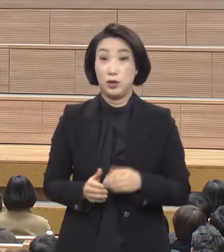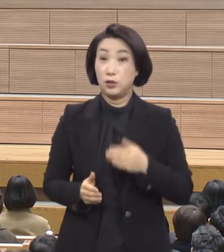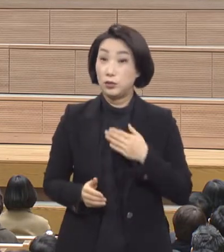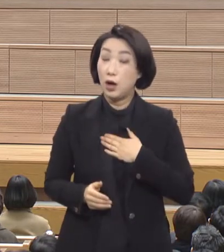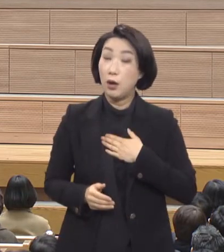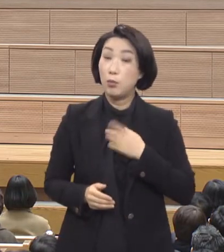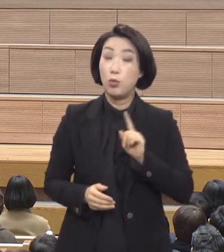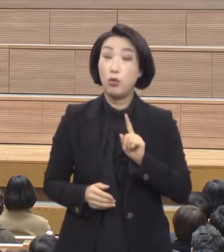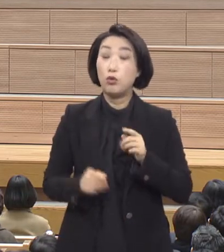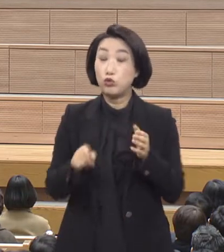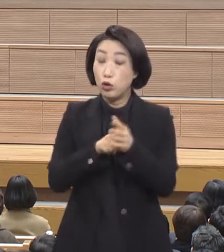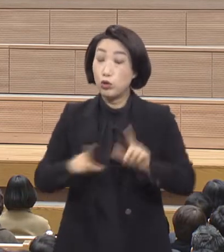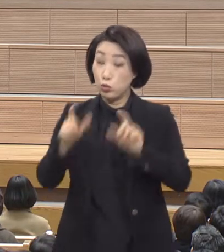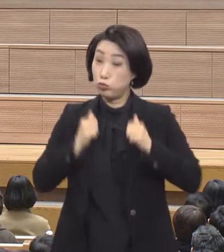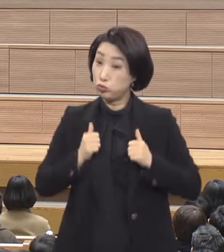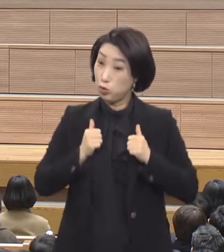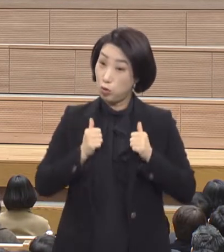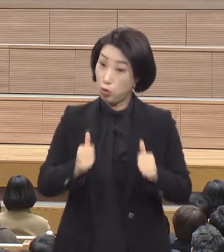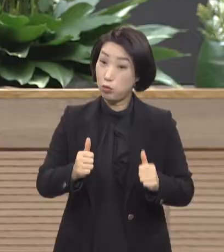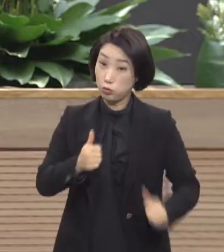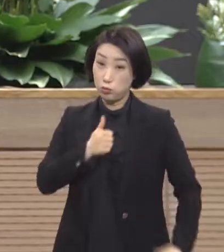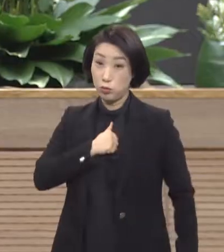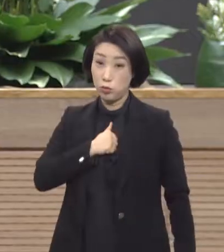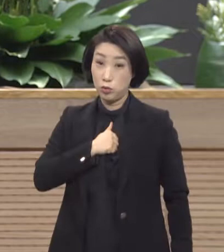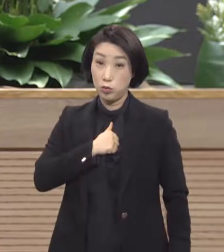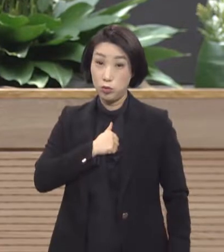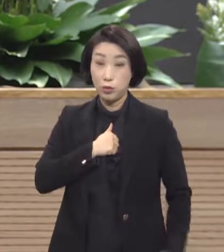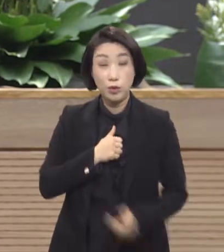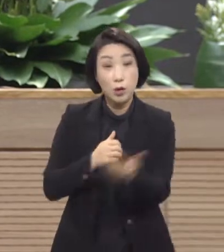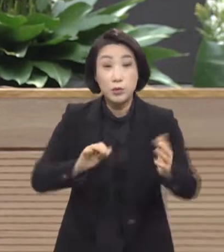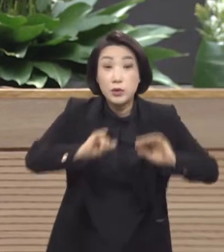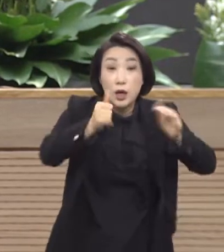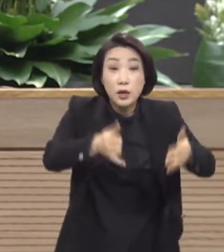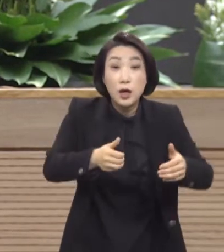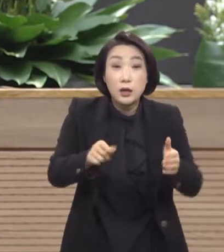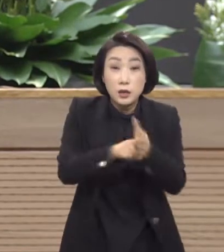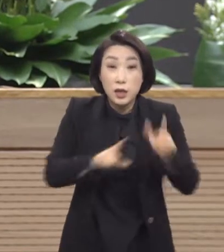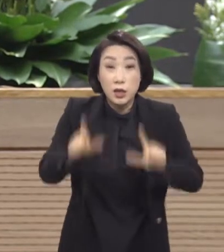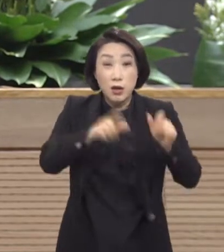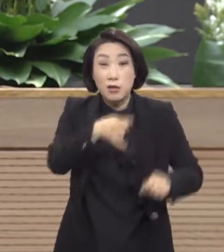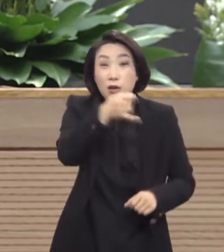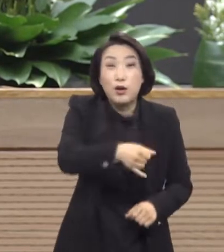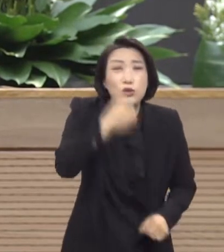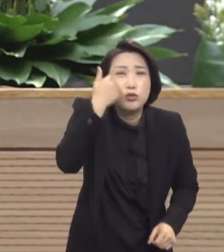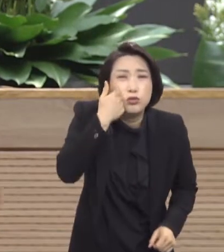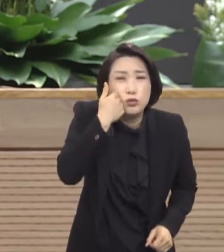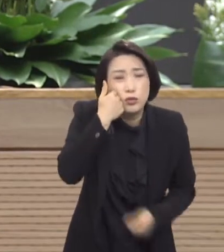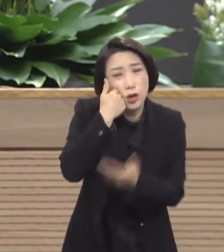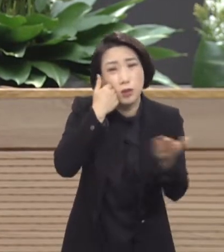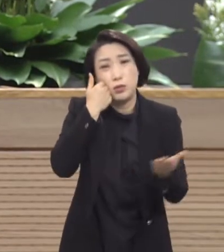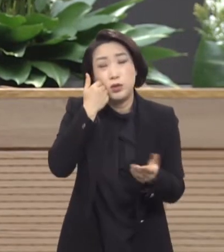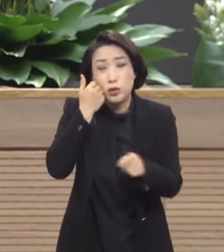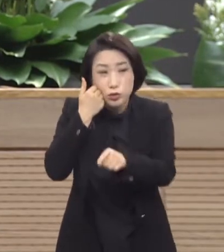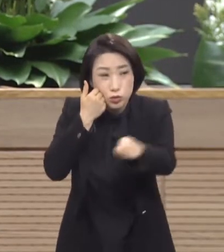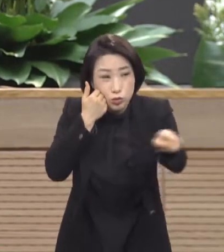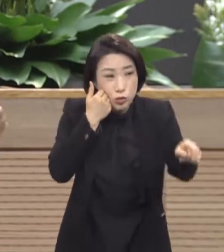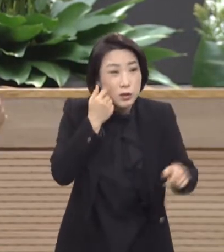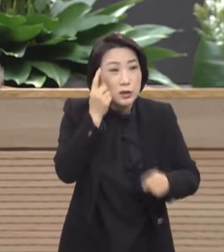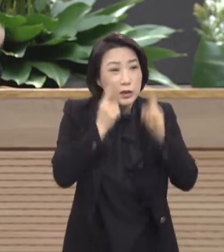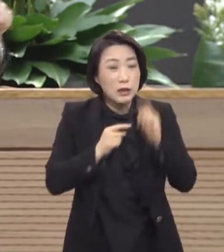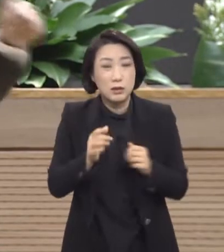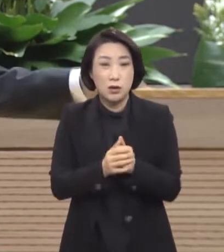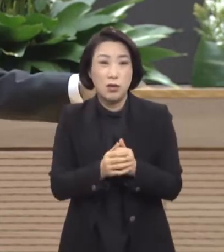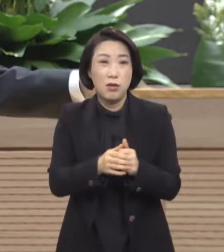자기는 신앙생활을 잘하는 줄 알아. 세상에서 신앙생활 제일 못하는 사람이 남에게 상처